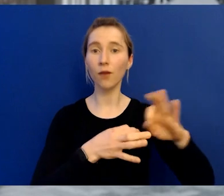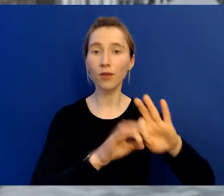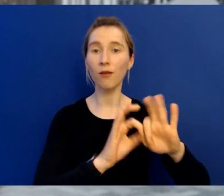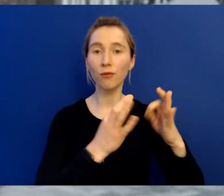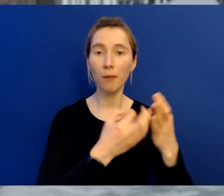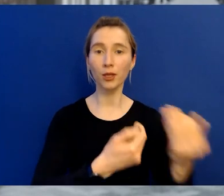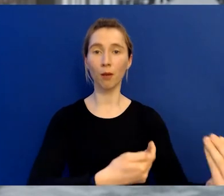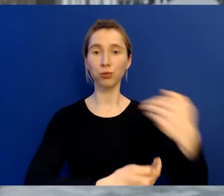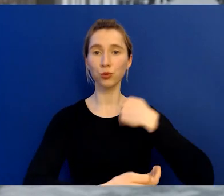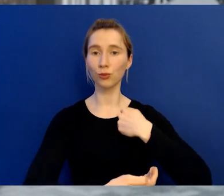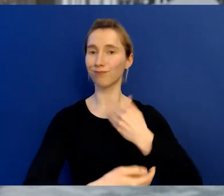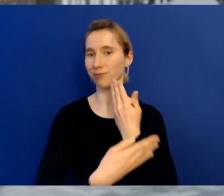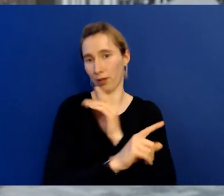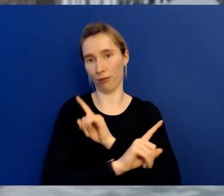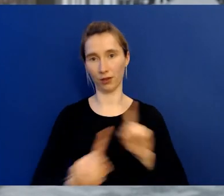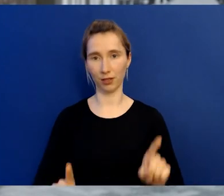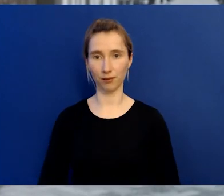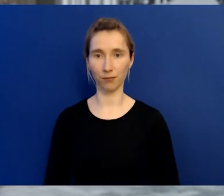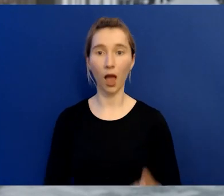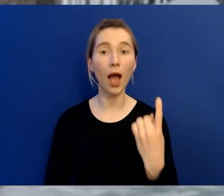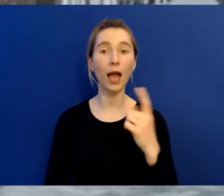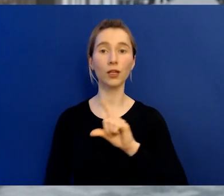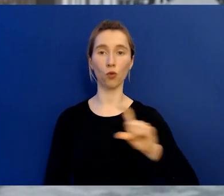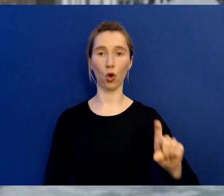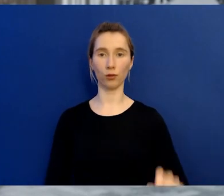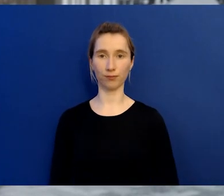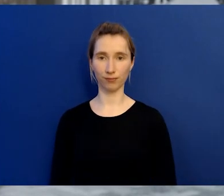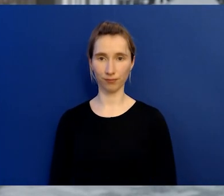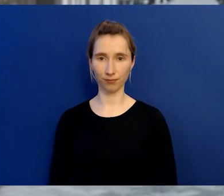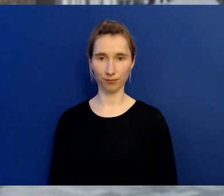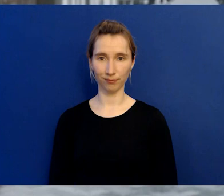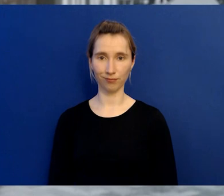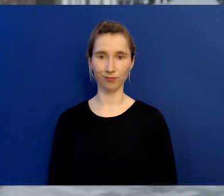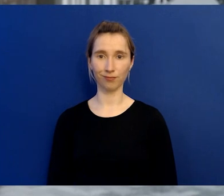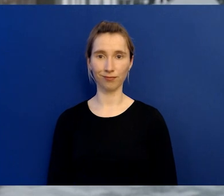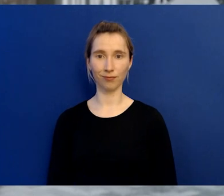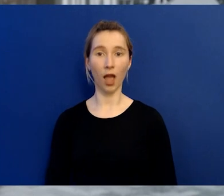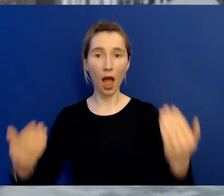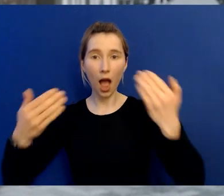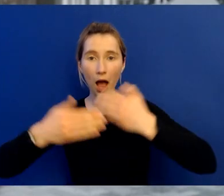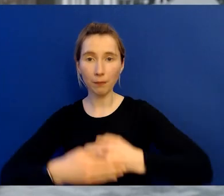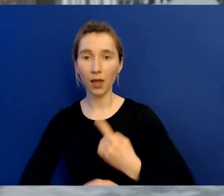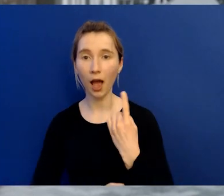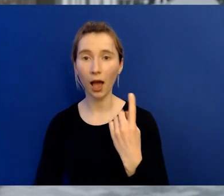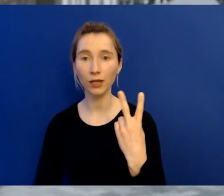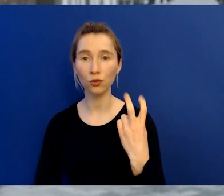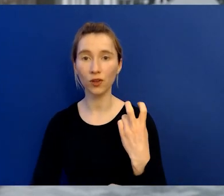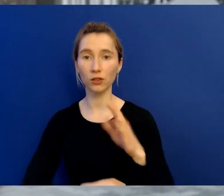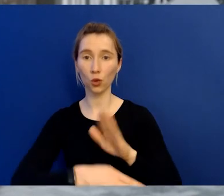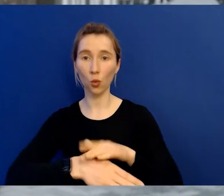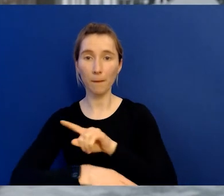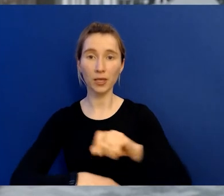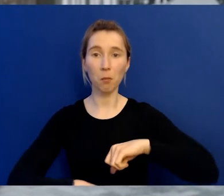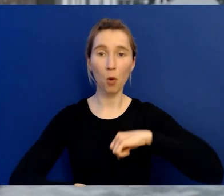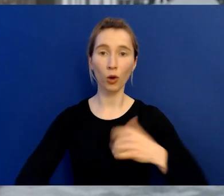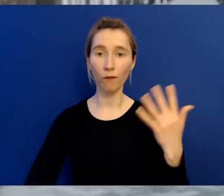sind für eine Woche lang nicht erlaubt. Ab 21 Uhr gibt es eine Ausgangssperre, die bis morgens 5